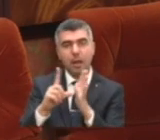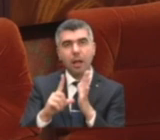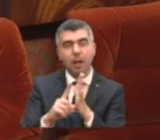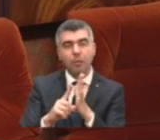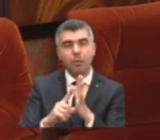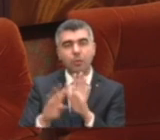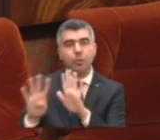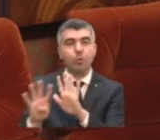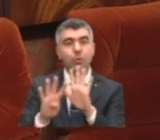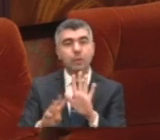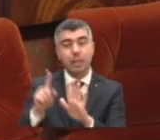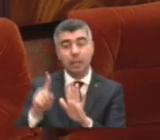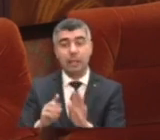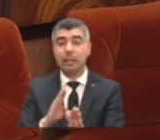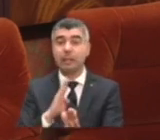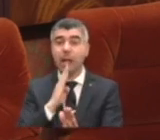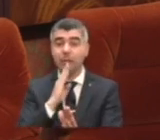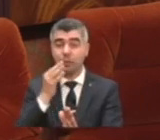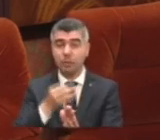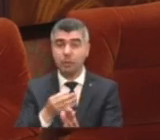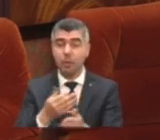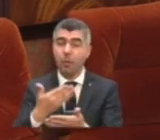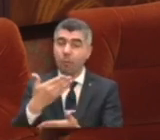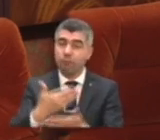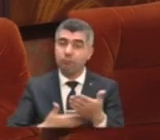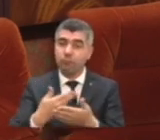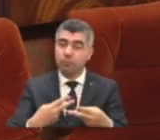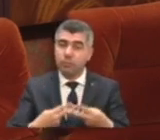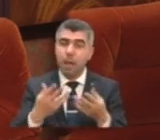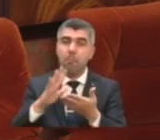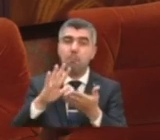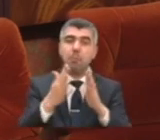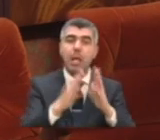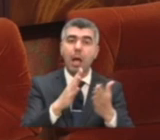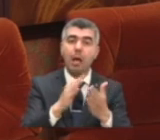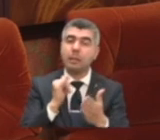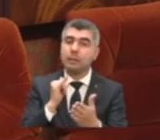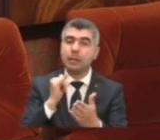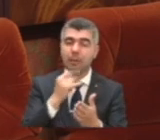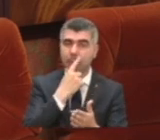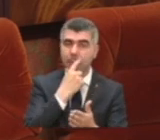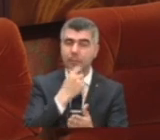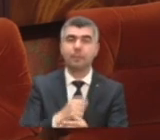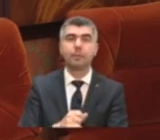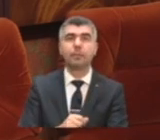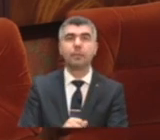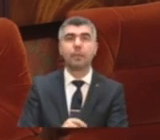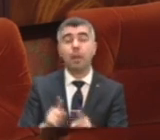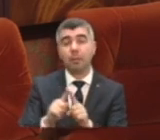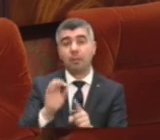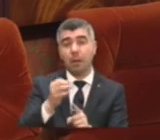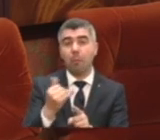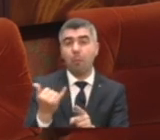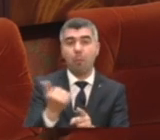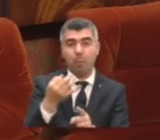رقم 99/12 اللي بمثابه منطاق وطني للبيئه والتنميه المستدامه. وعلى مستوى الحكامه يجب تعزيز الاطار